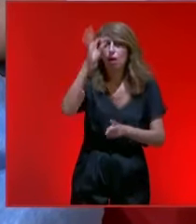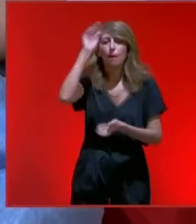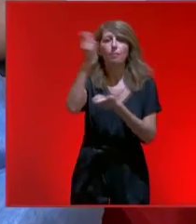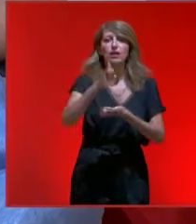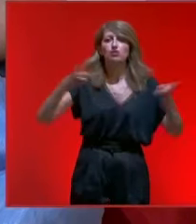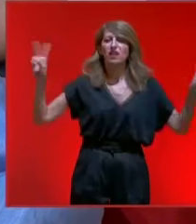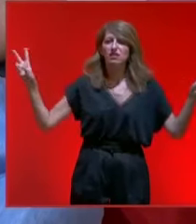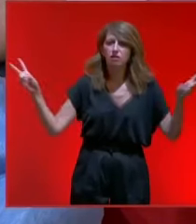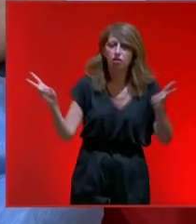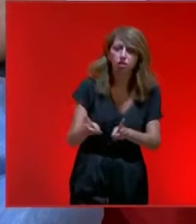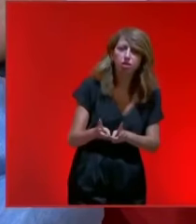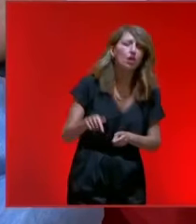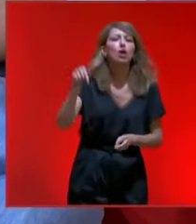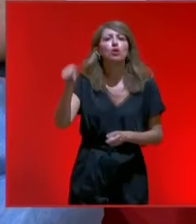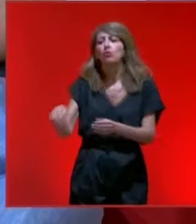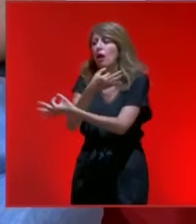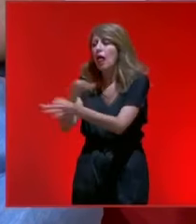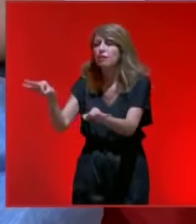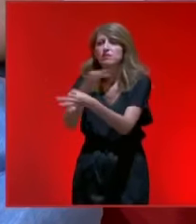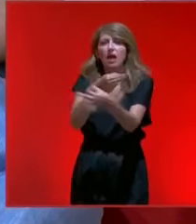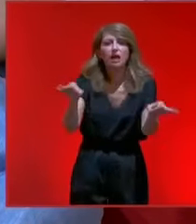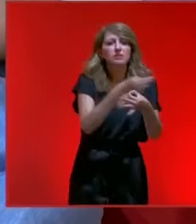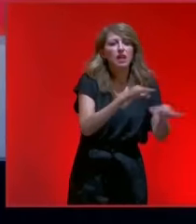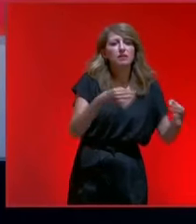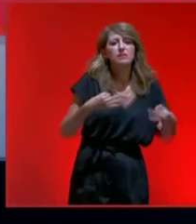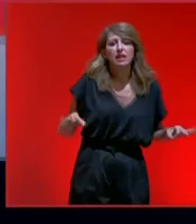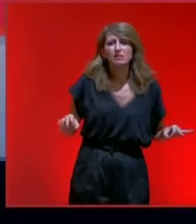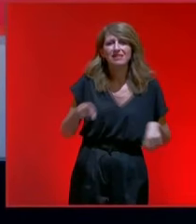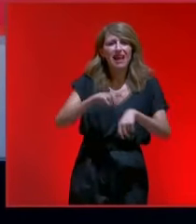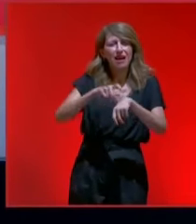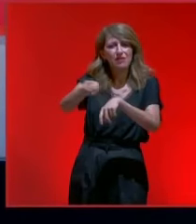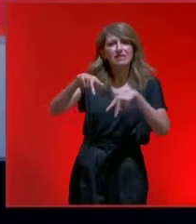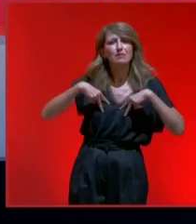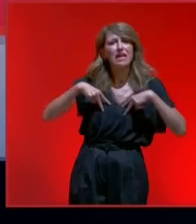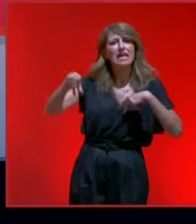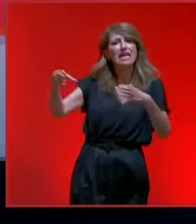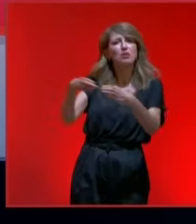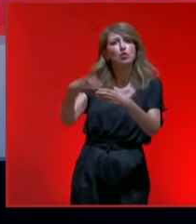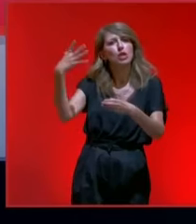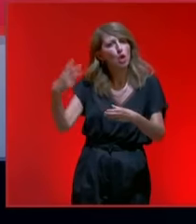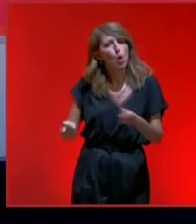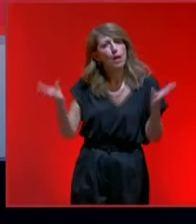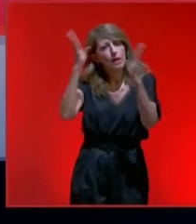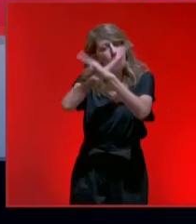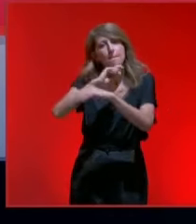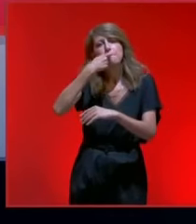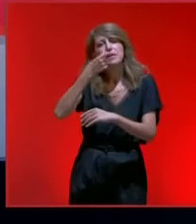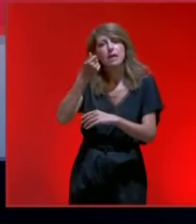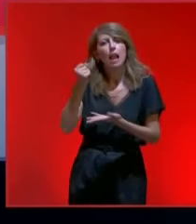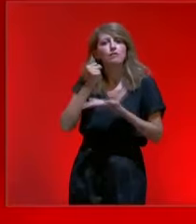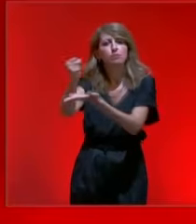φτιάξει ένα υπουργείο που άκουσον έχει μυστικά κονδύλια, αλλά δεν έχει οργανόγραμμα. Ο